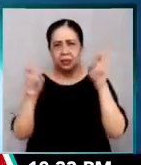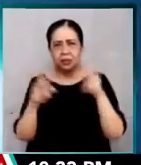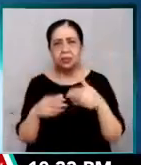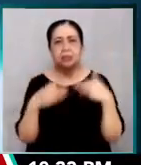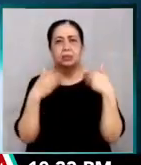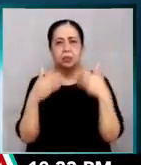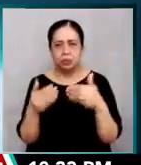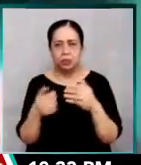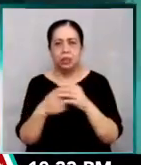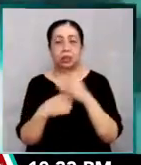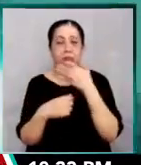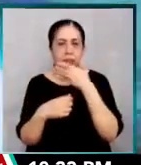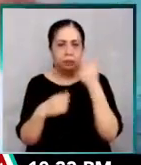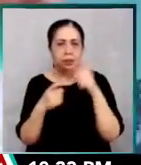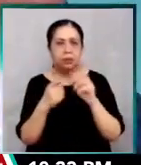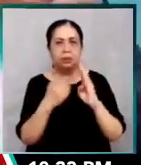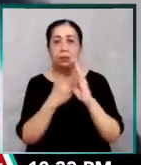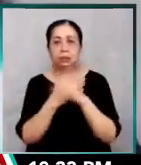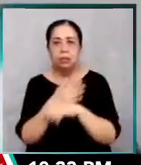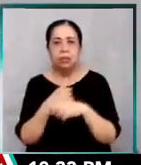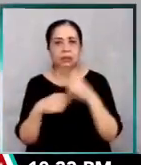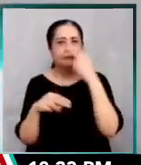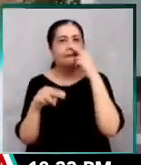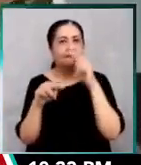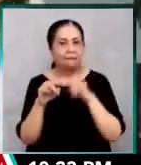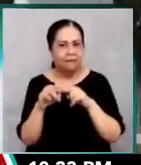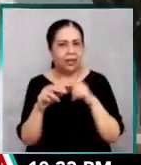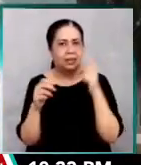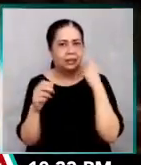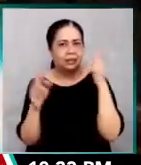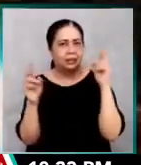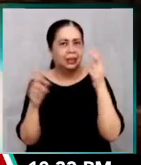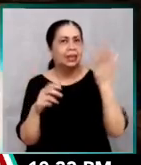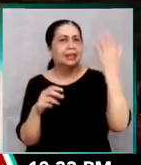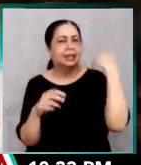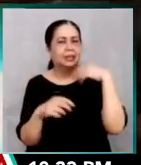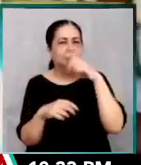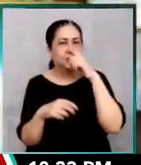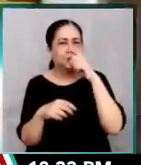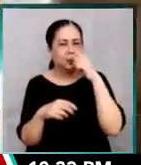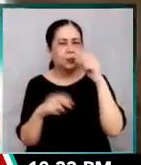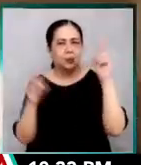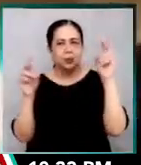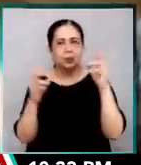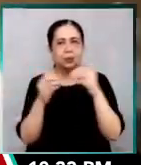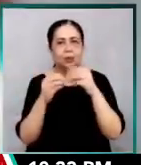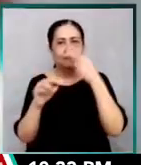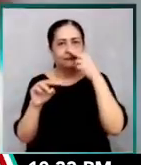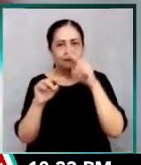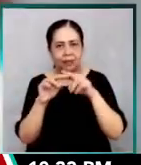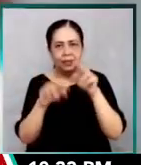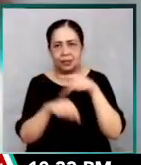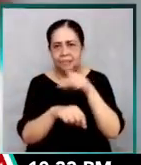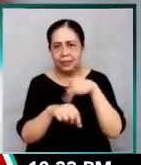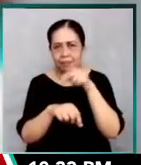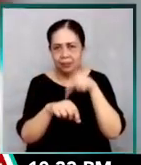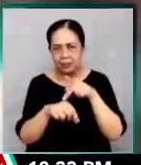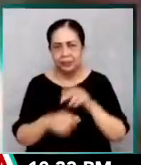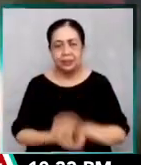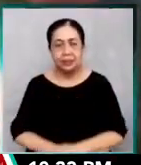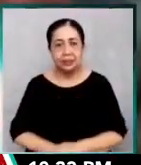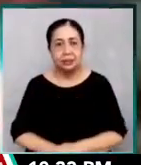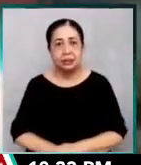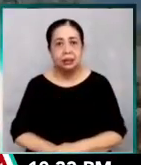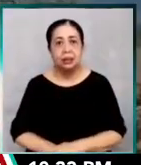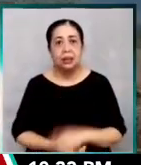at aniyay ibalik ang fun na tila tumutukoy sa dating slogan na It's More Fun in the Philippines. Hindi na raw